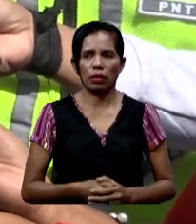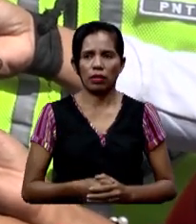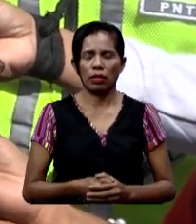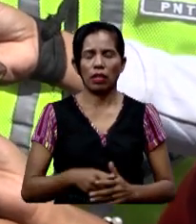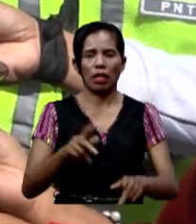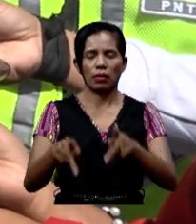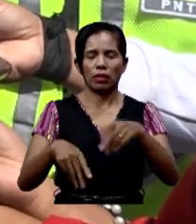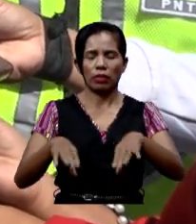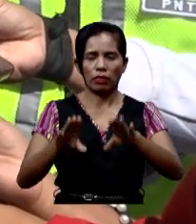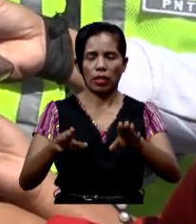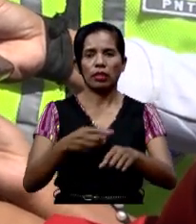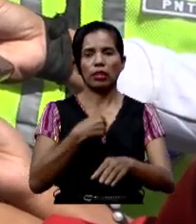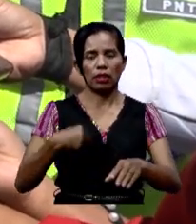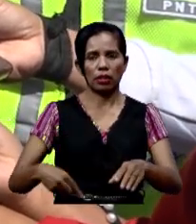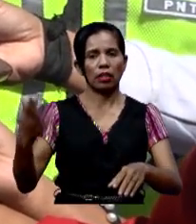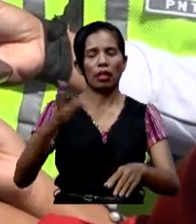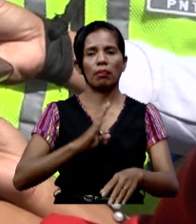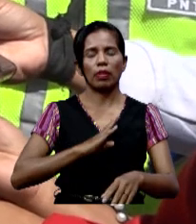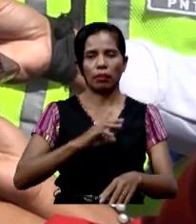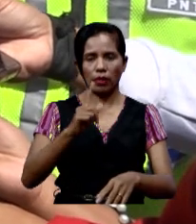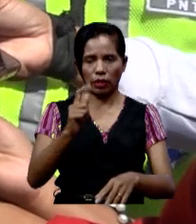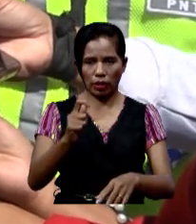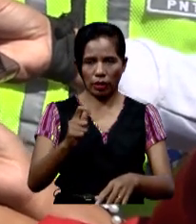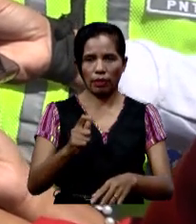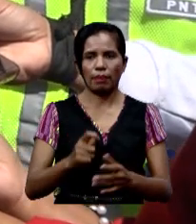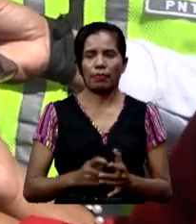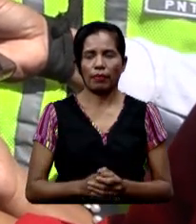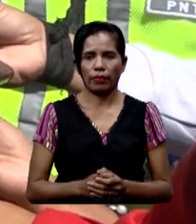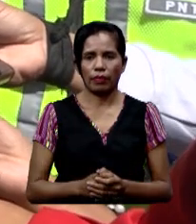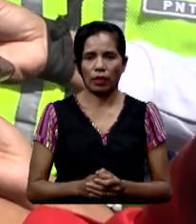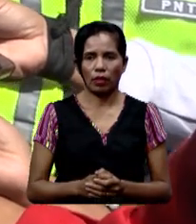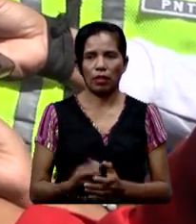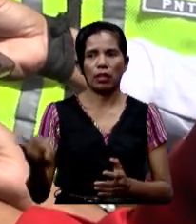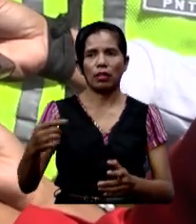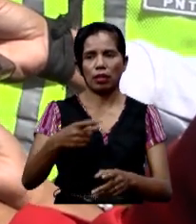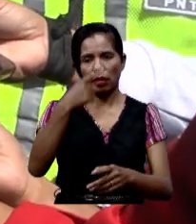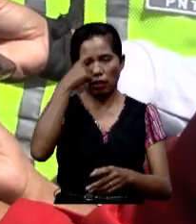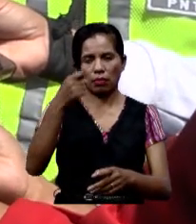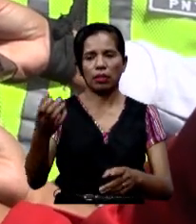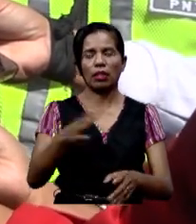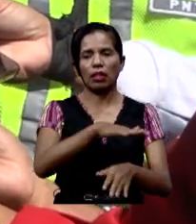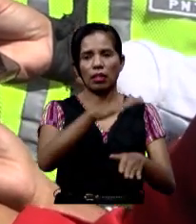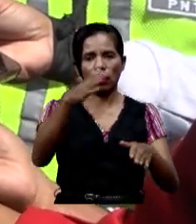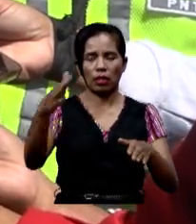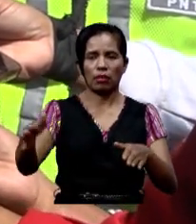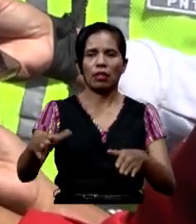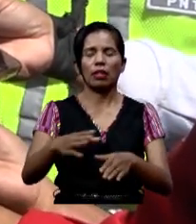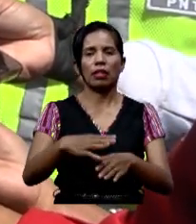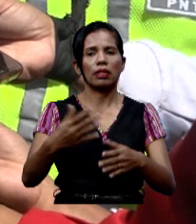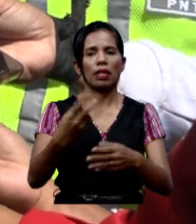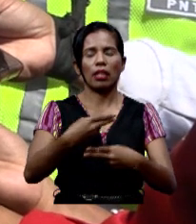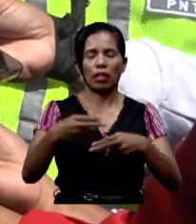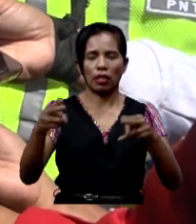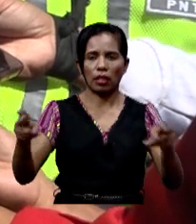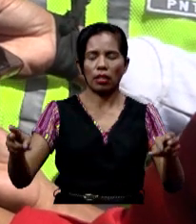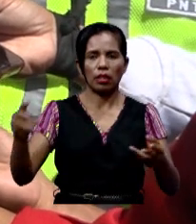negociante chinesa sira ia baripite. Tamba sira dada hena metan nene, mai fali strada ne. Antau tau sira